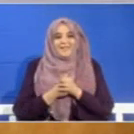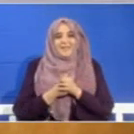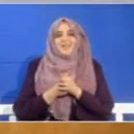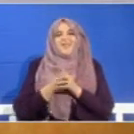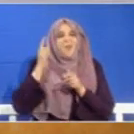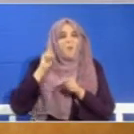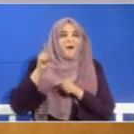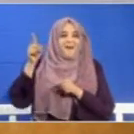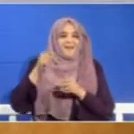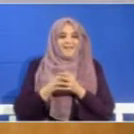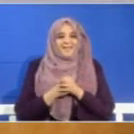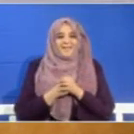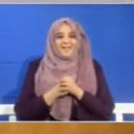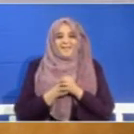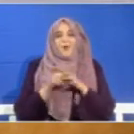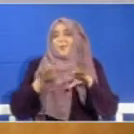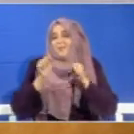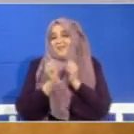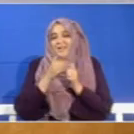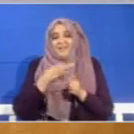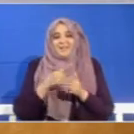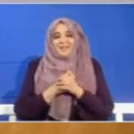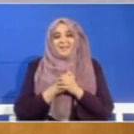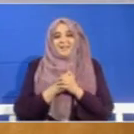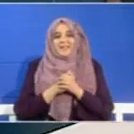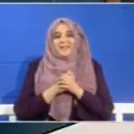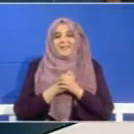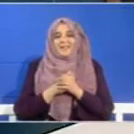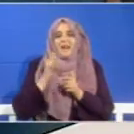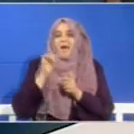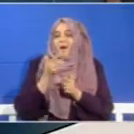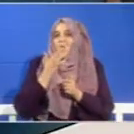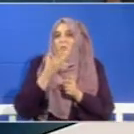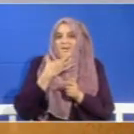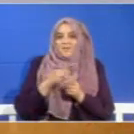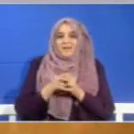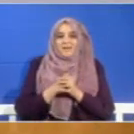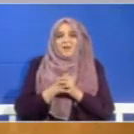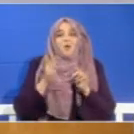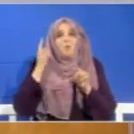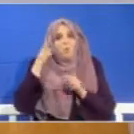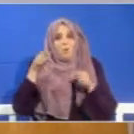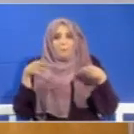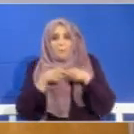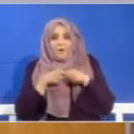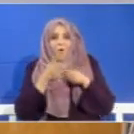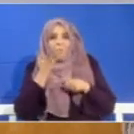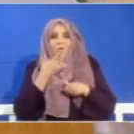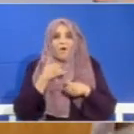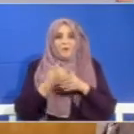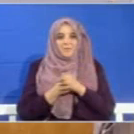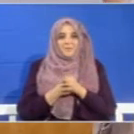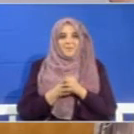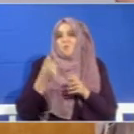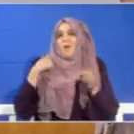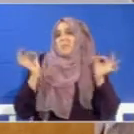ومشغلة في أولادها، الله يبارك، كانت عندها ذوق في انسجام الألوان. أنا لا